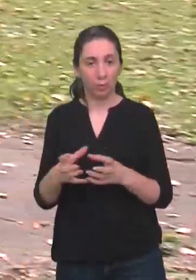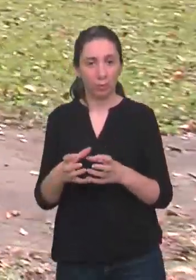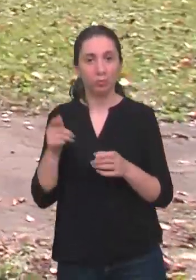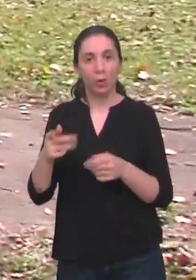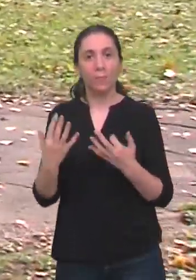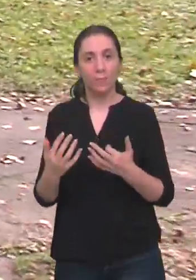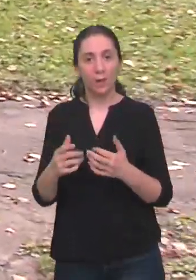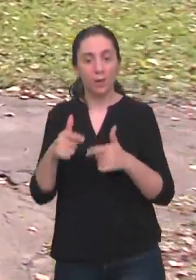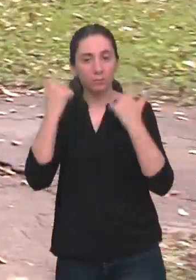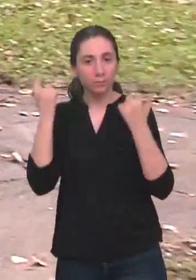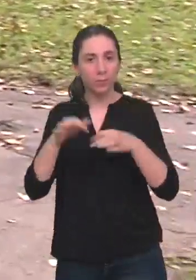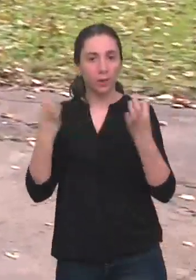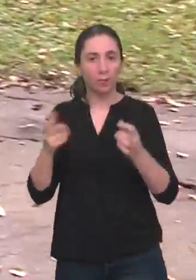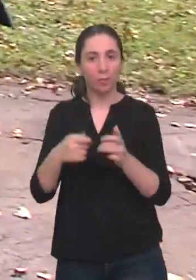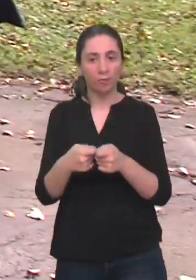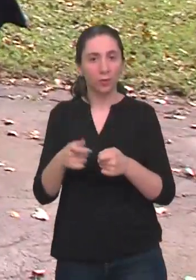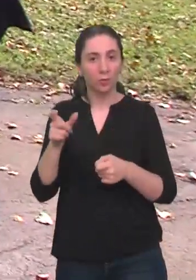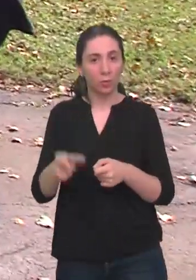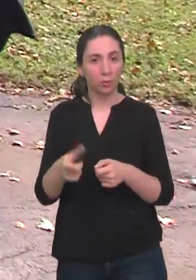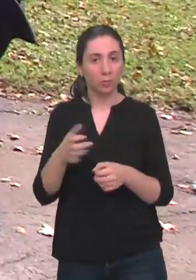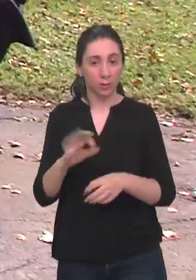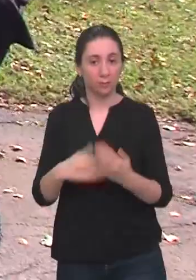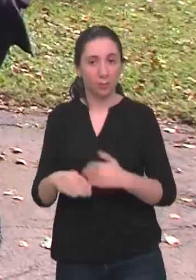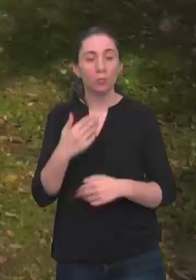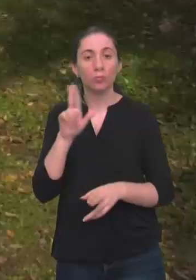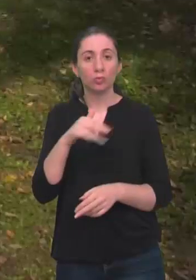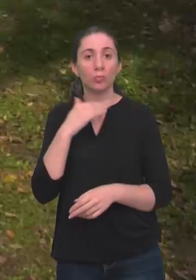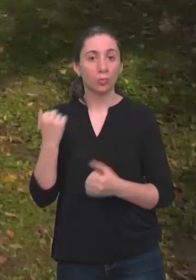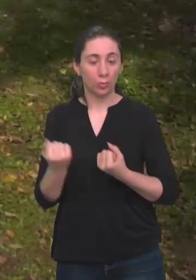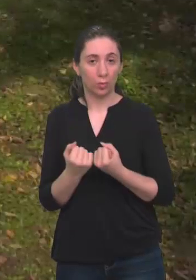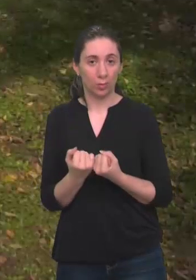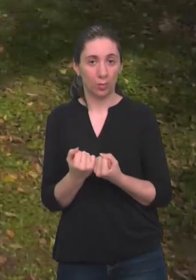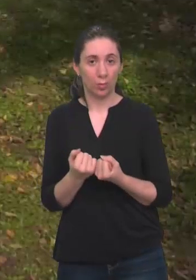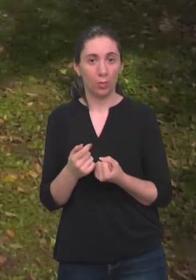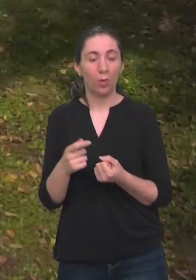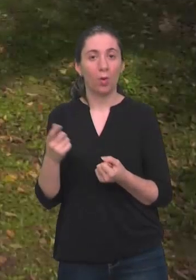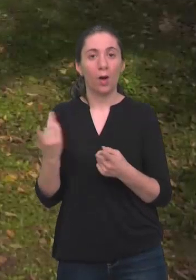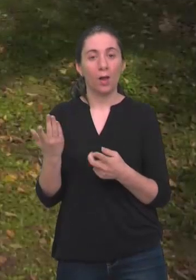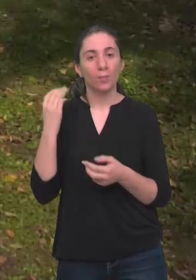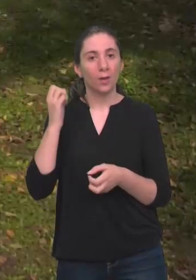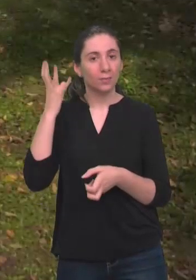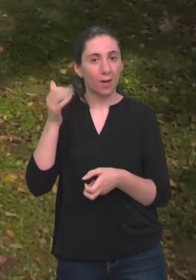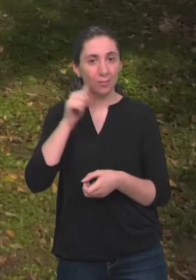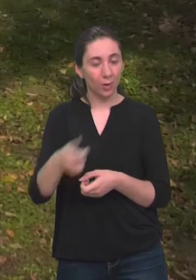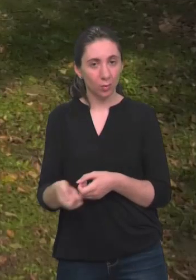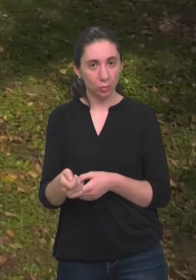javnosti o osobama s invaliditetom od kojih se može puno naučiti. Tako su povodom Dana Bijelog štapa u goste pozvali